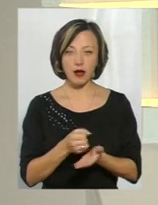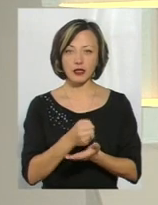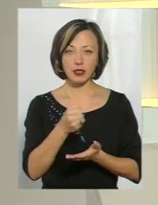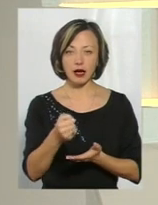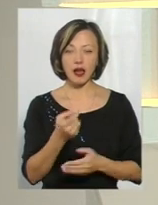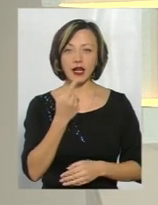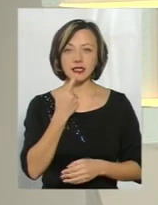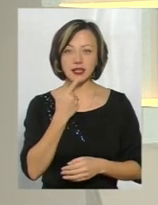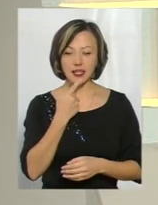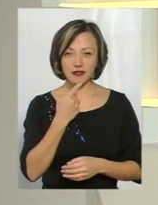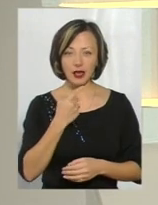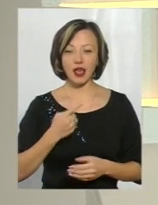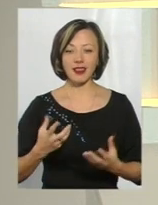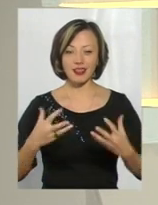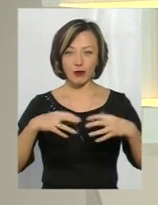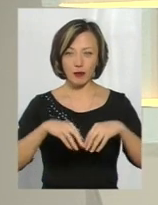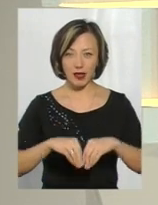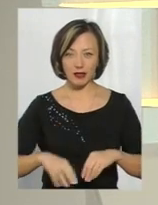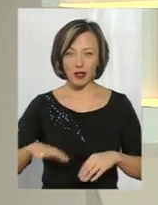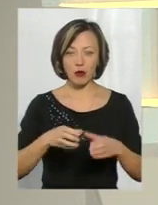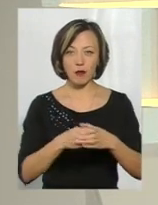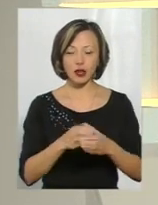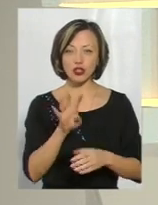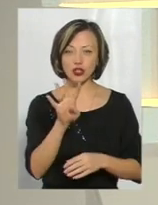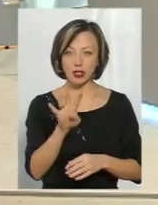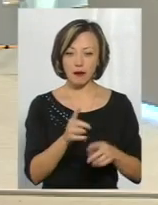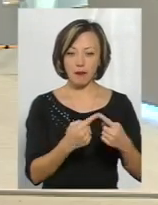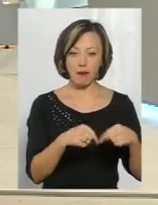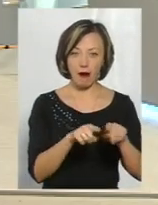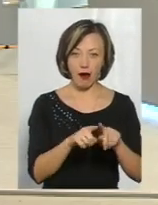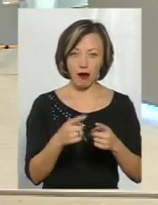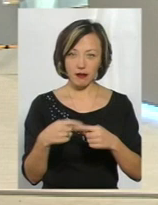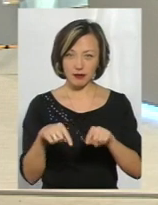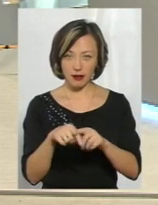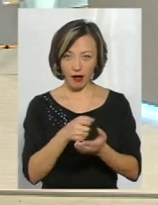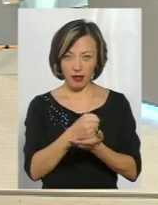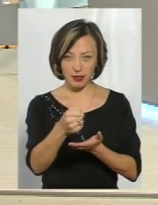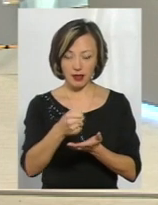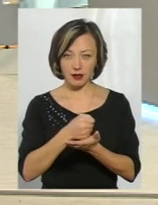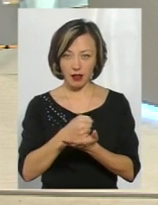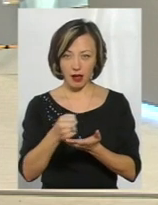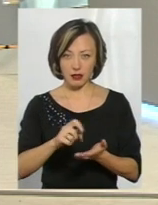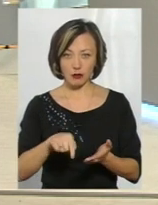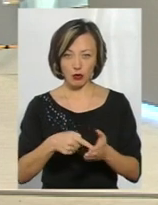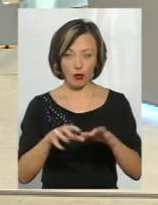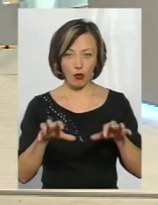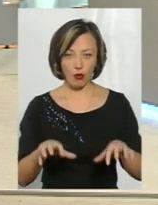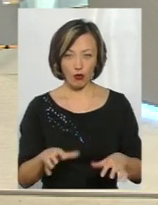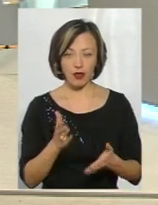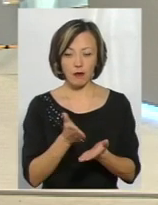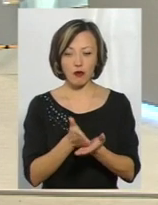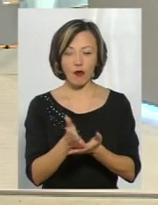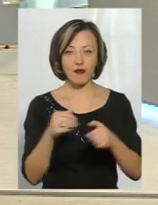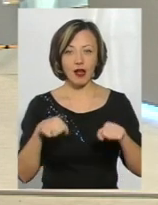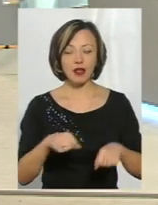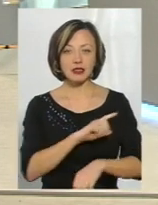Красилівській об'єднаній тергромади. Чотири – це політичні партії, зокрема, і є провладна сила.